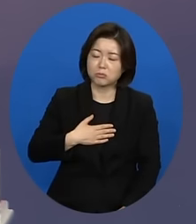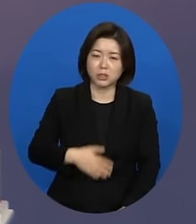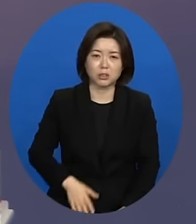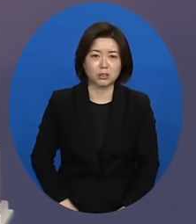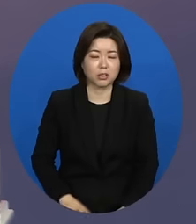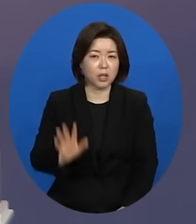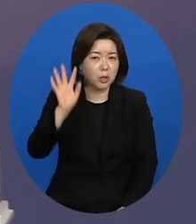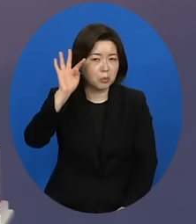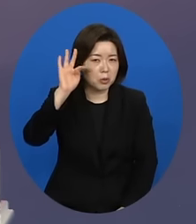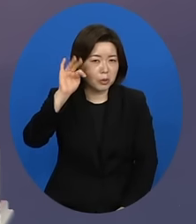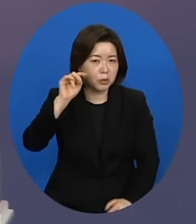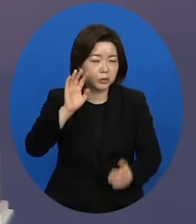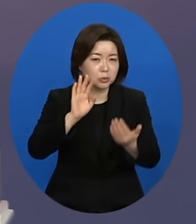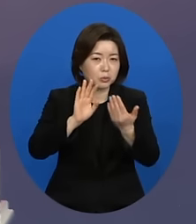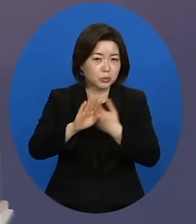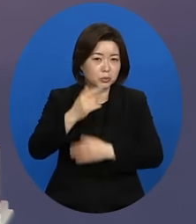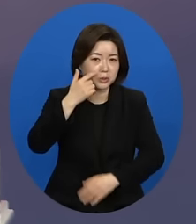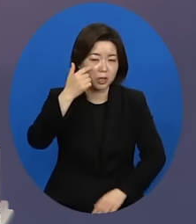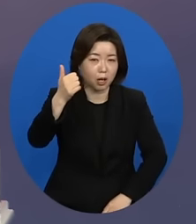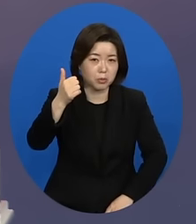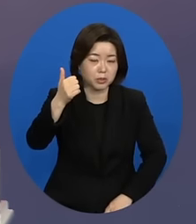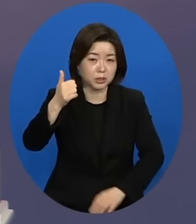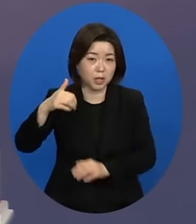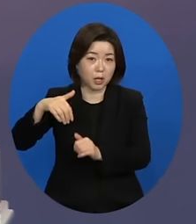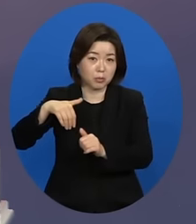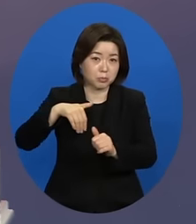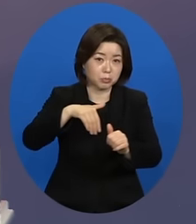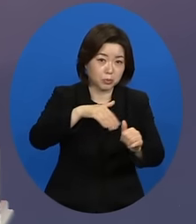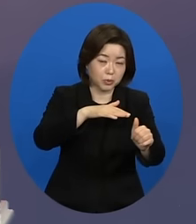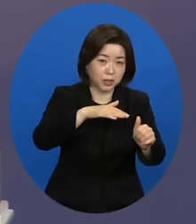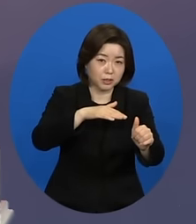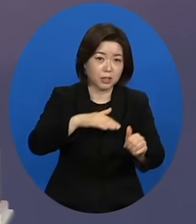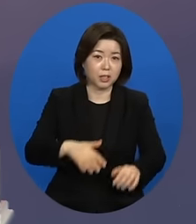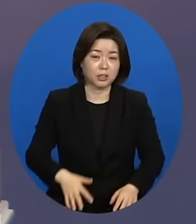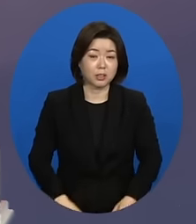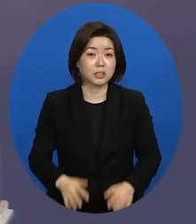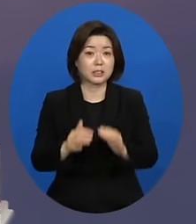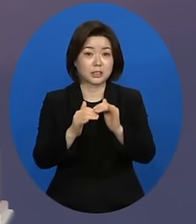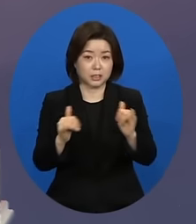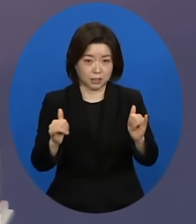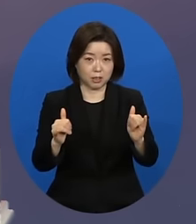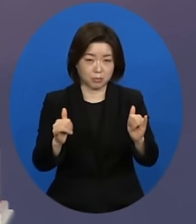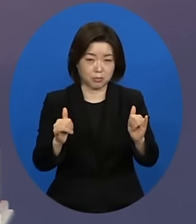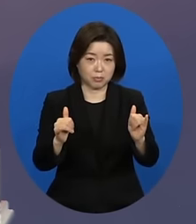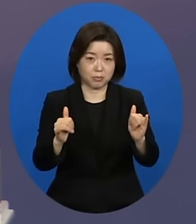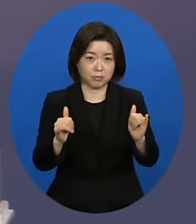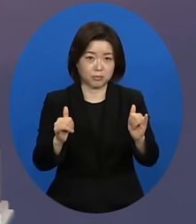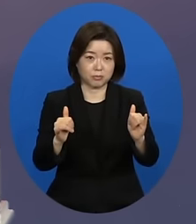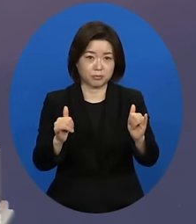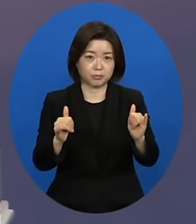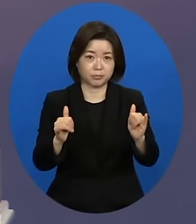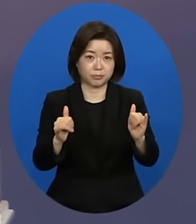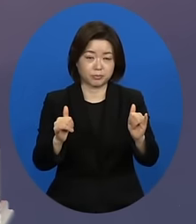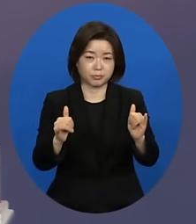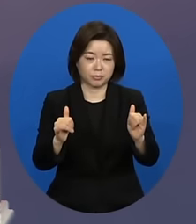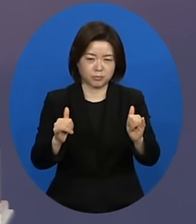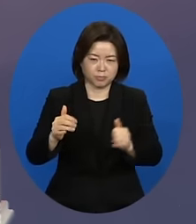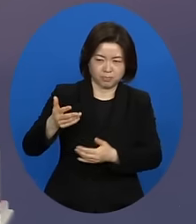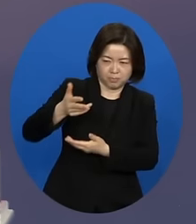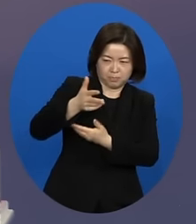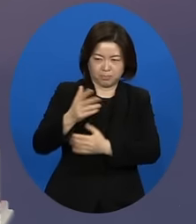며칠 후에 아버지가 보냈다는 사람이 이만한 카메라를